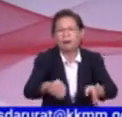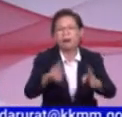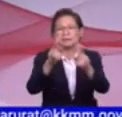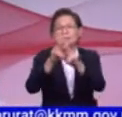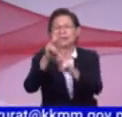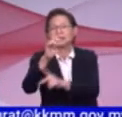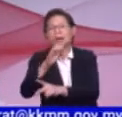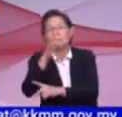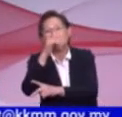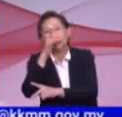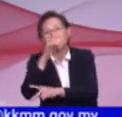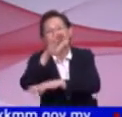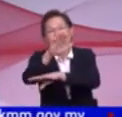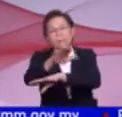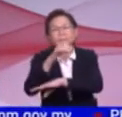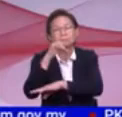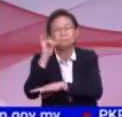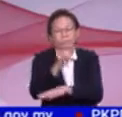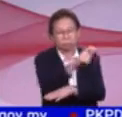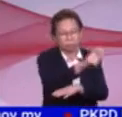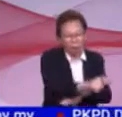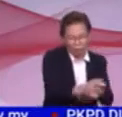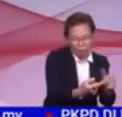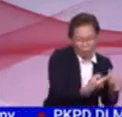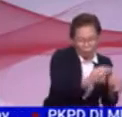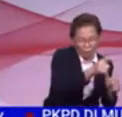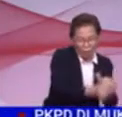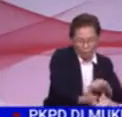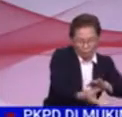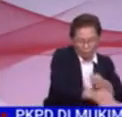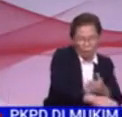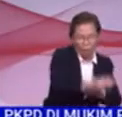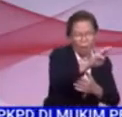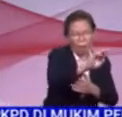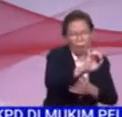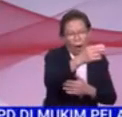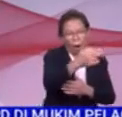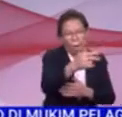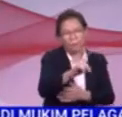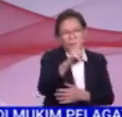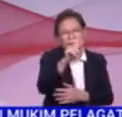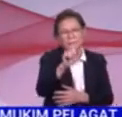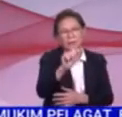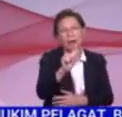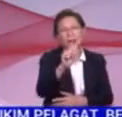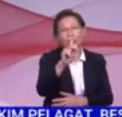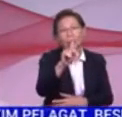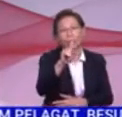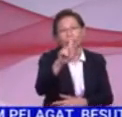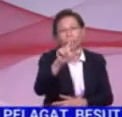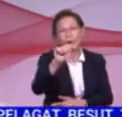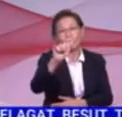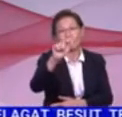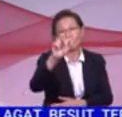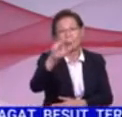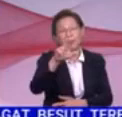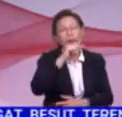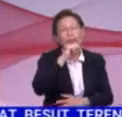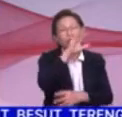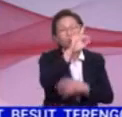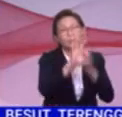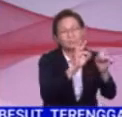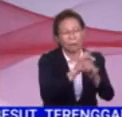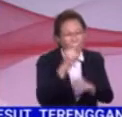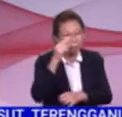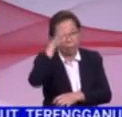Melaka lewat petang semalam. Mangsa pertama yang meninggal dunia, Muhammad Fakrullah Rozami 9 tahun, ditemukan lemas